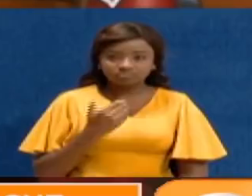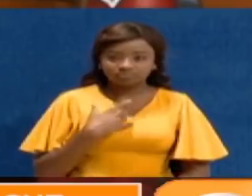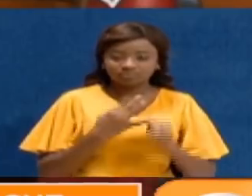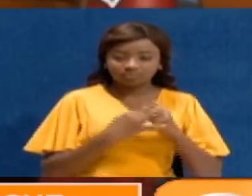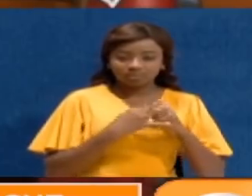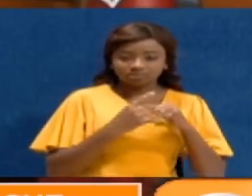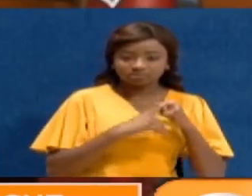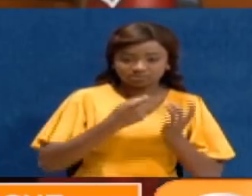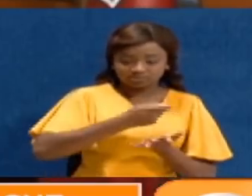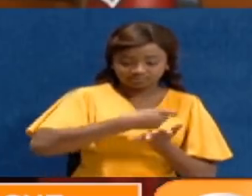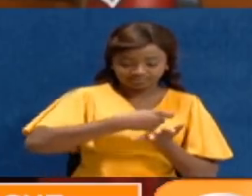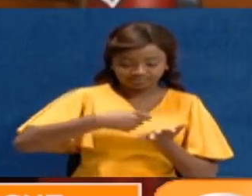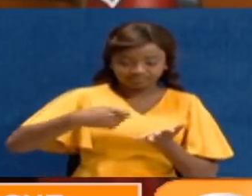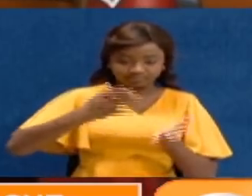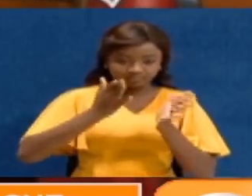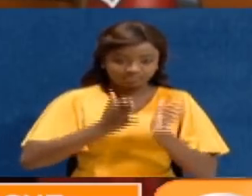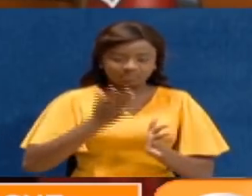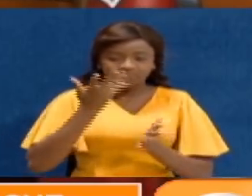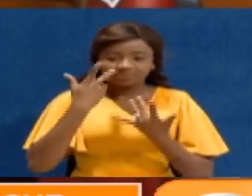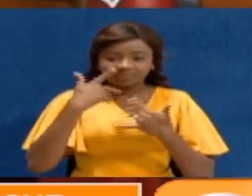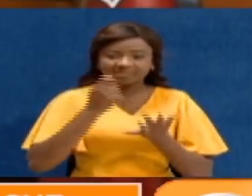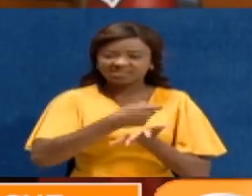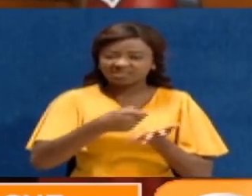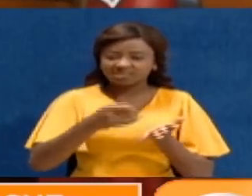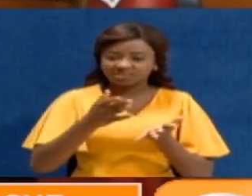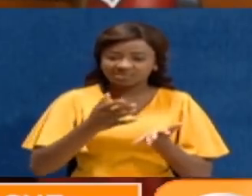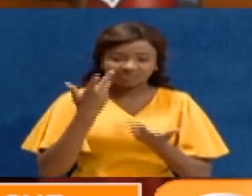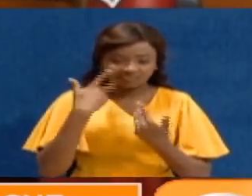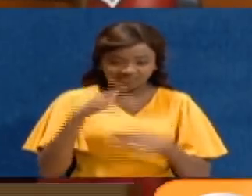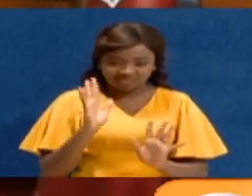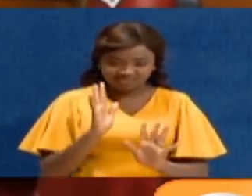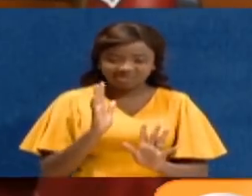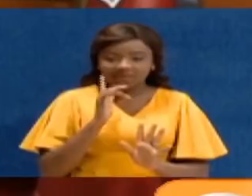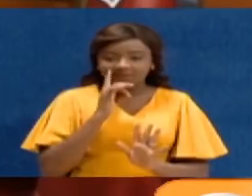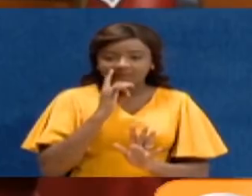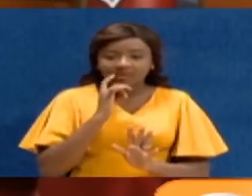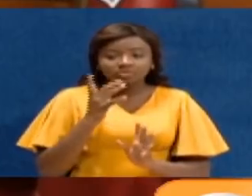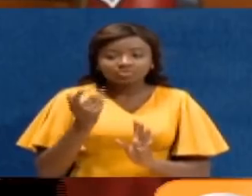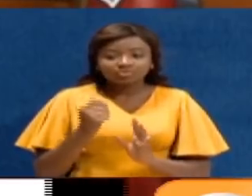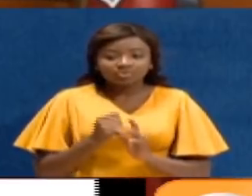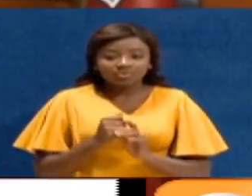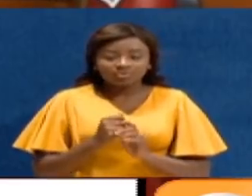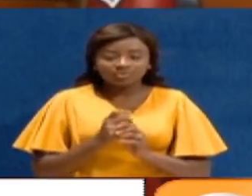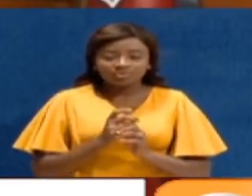86 signatures as you have just confirmed. And therefore, Mr. Speaker,